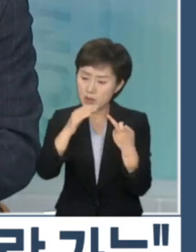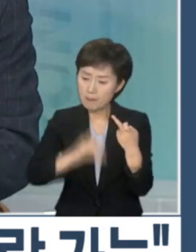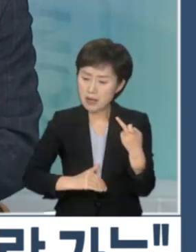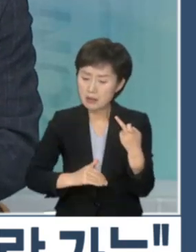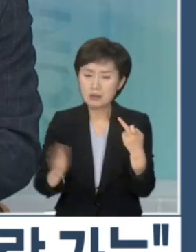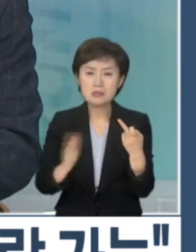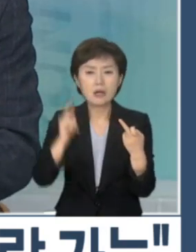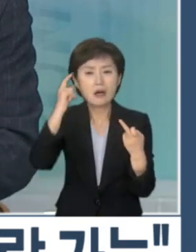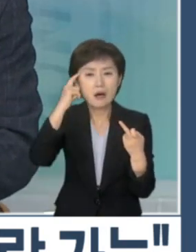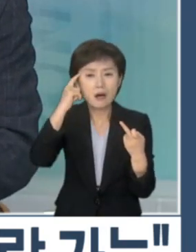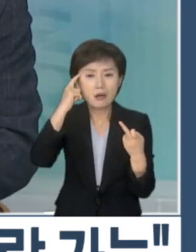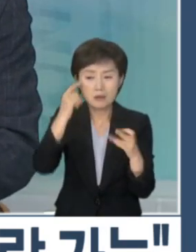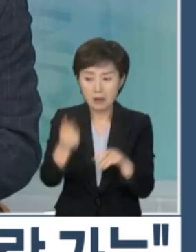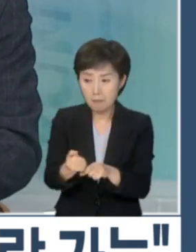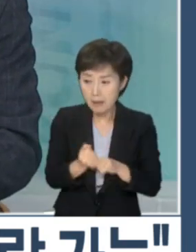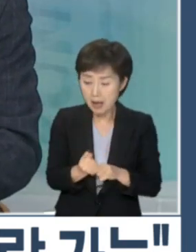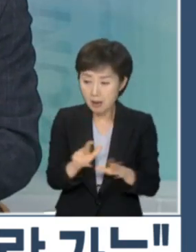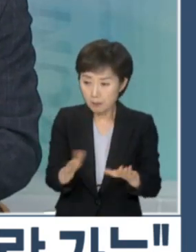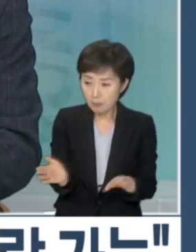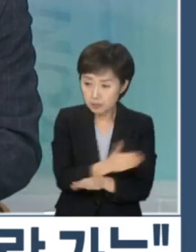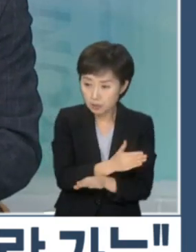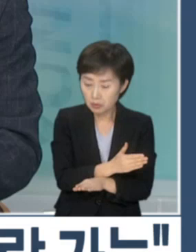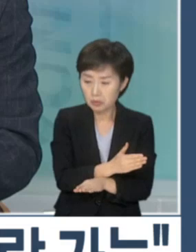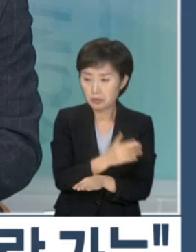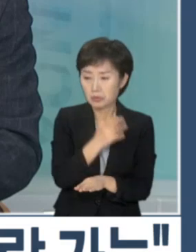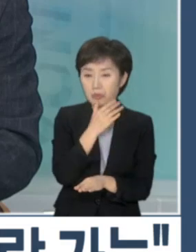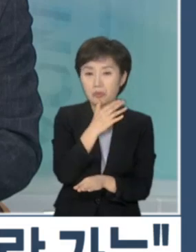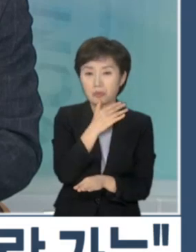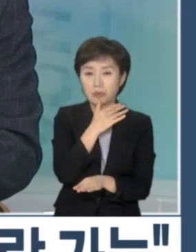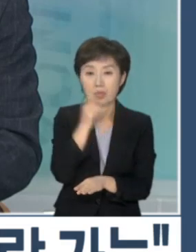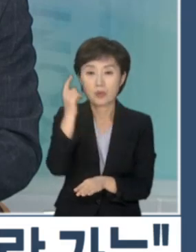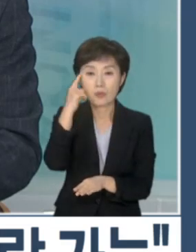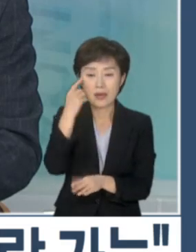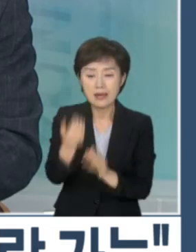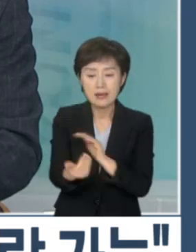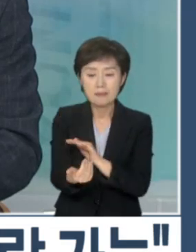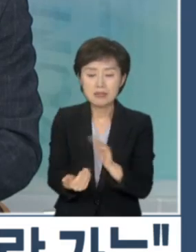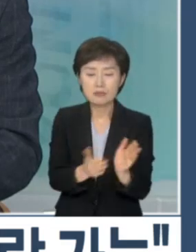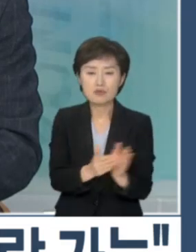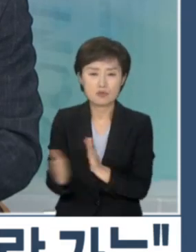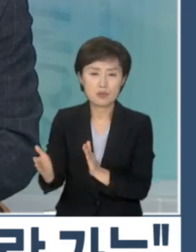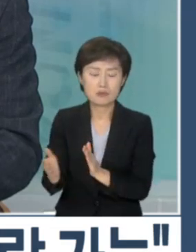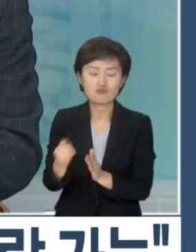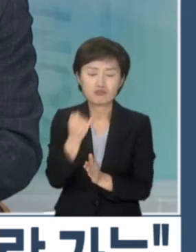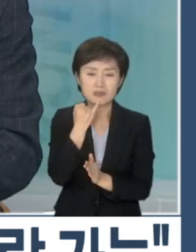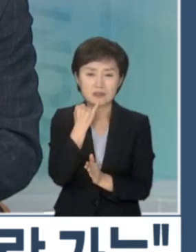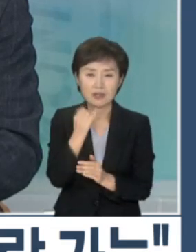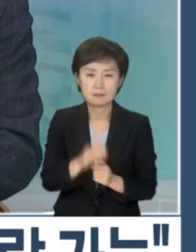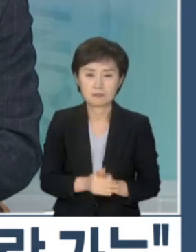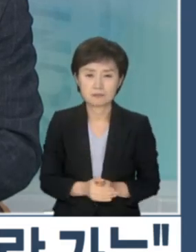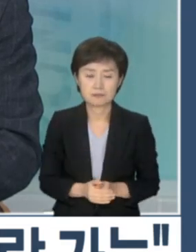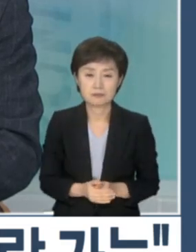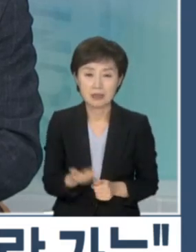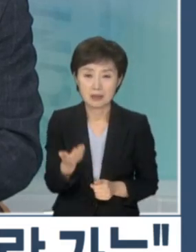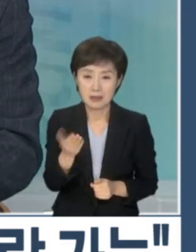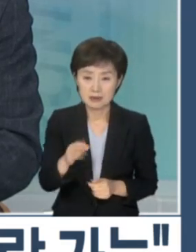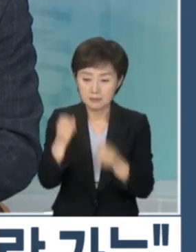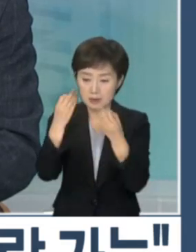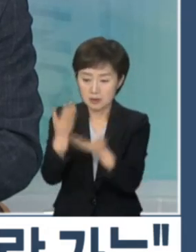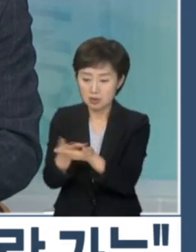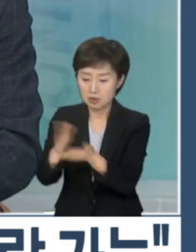일찍 준비를 하는 것이죠. 그런 부분에 대해서는 미리 준비하는 부분은 좋습니다. 좋은데 이게 이제